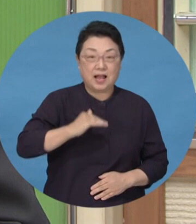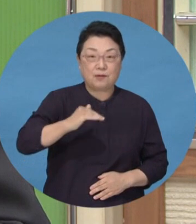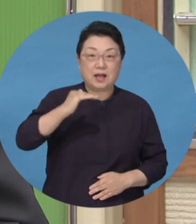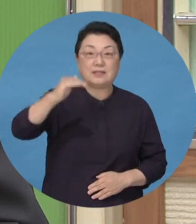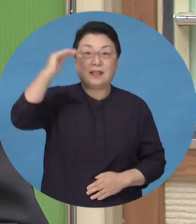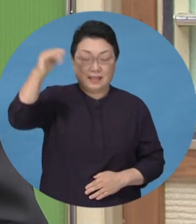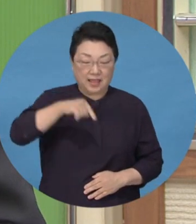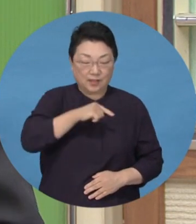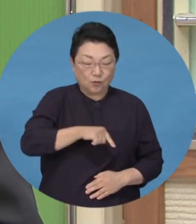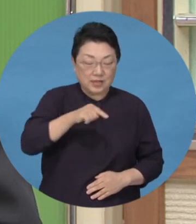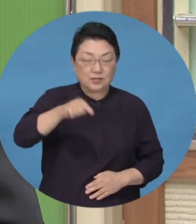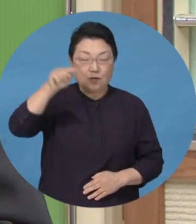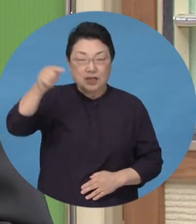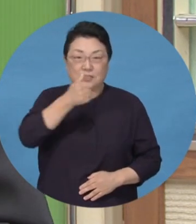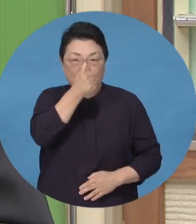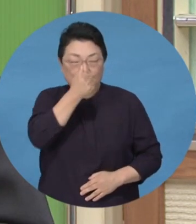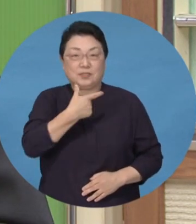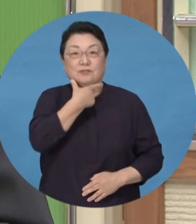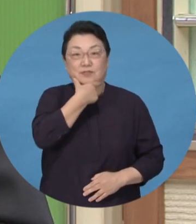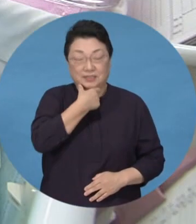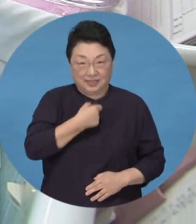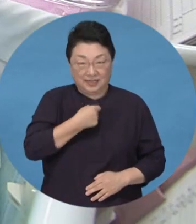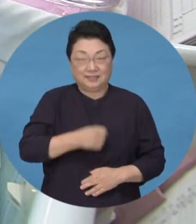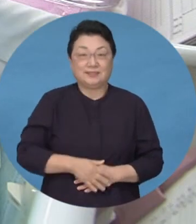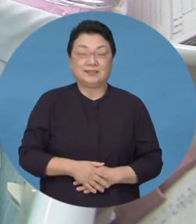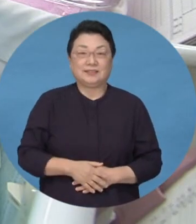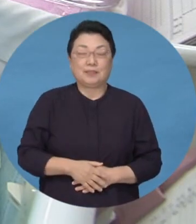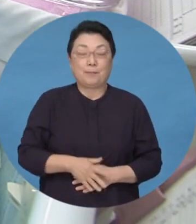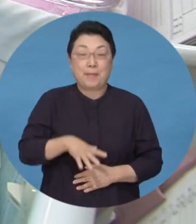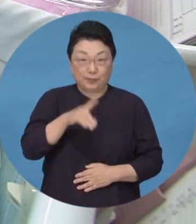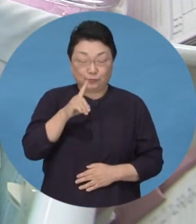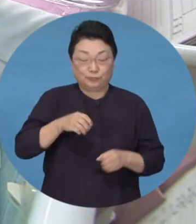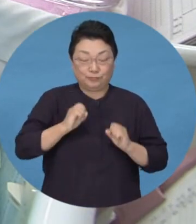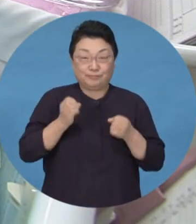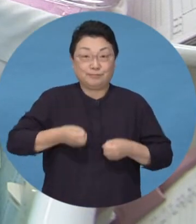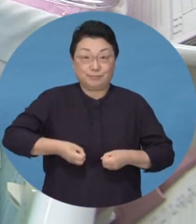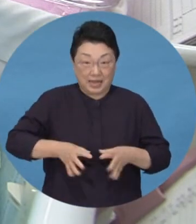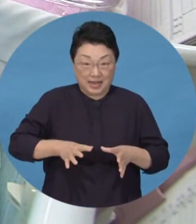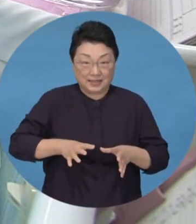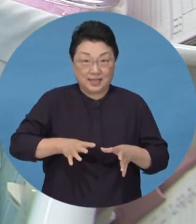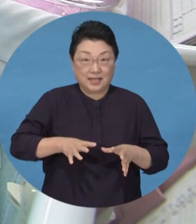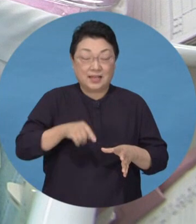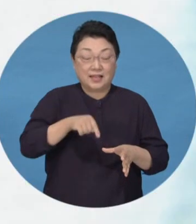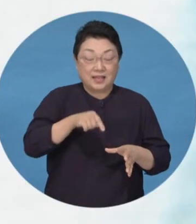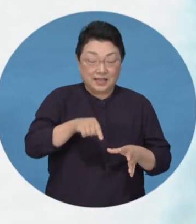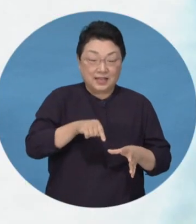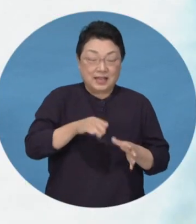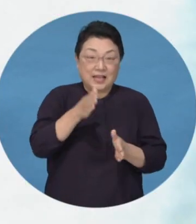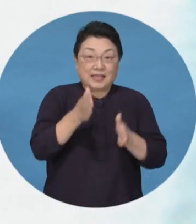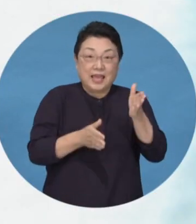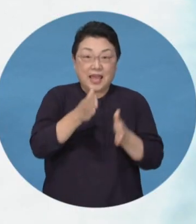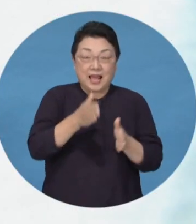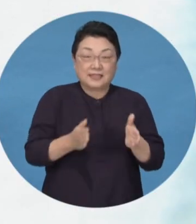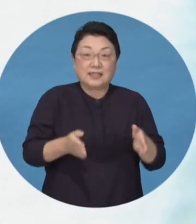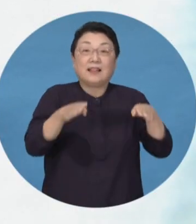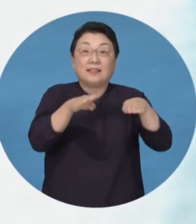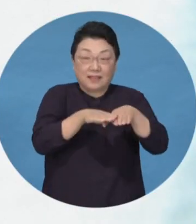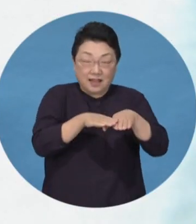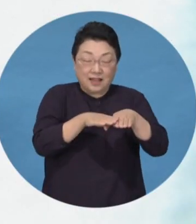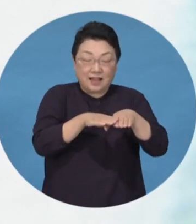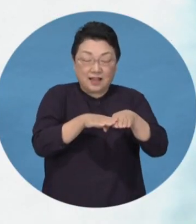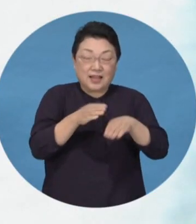の充実を図っていきたいと思っていますまず最初の段階ではその産前産後ケアセンター